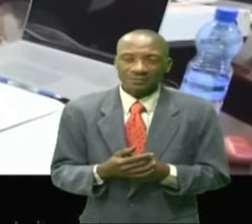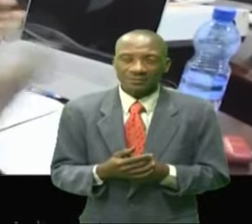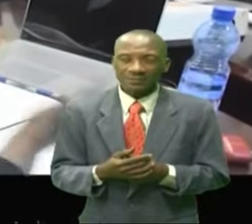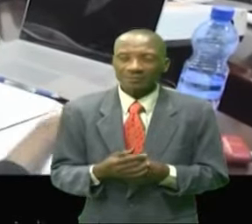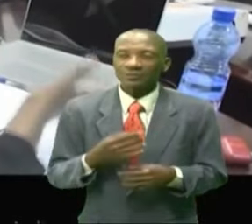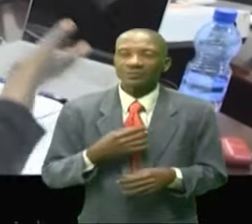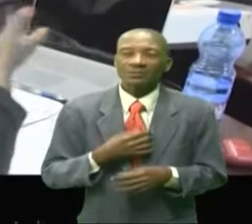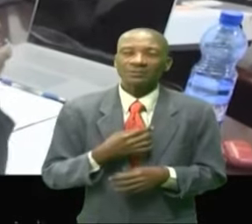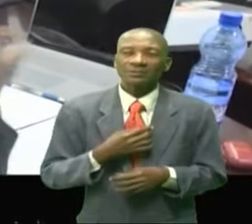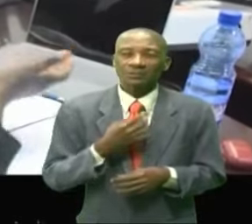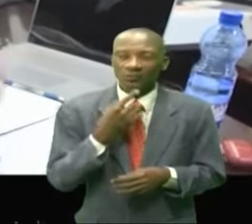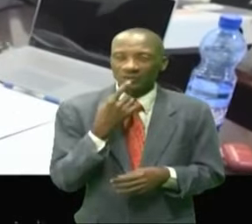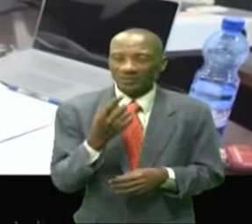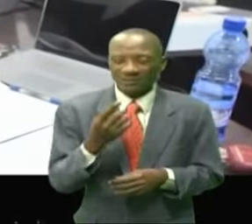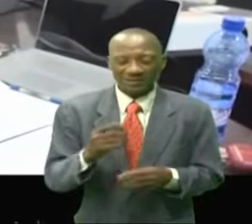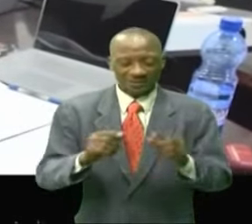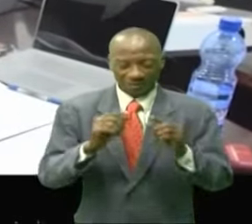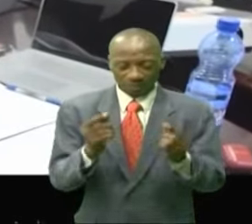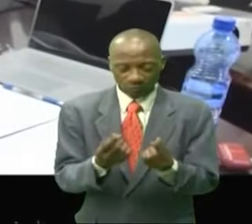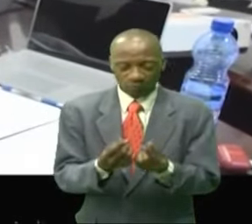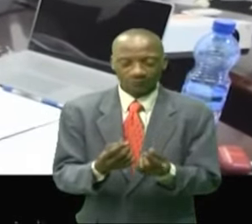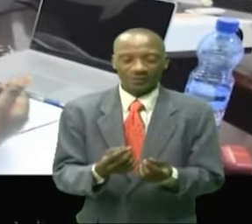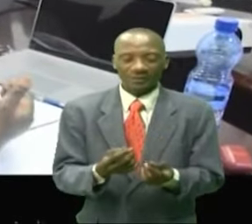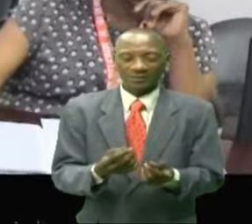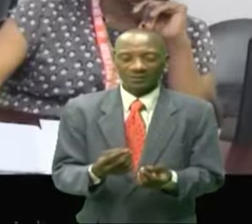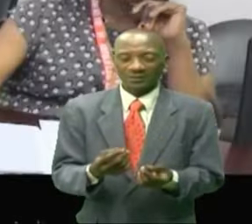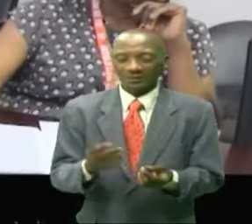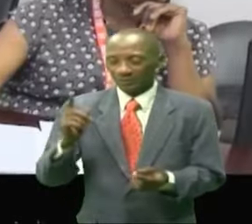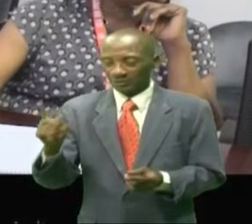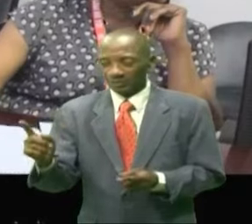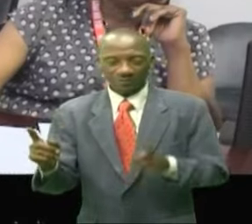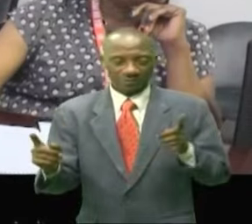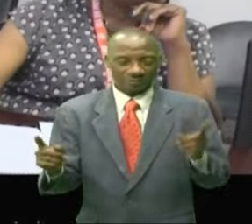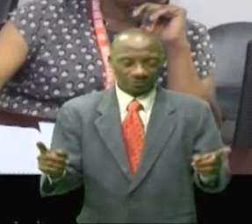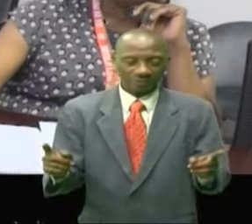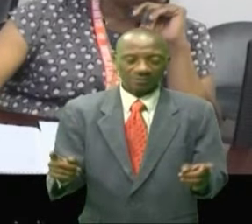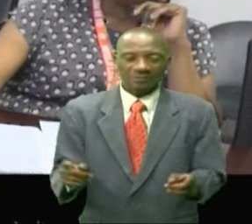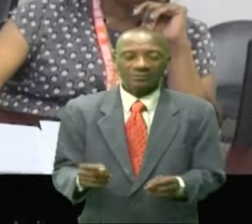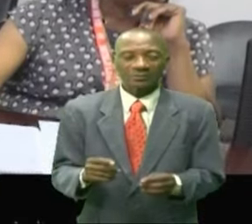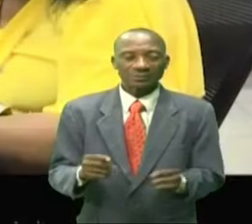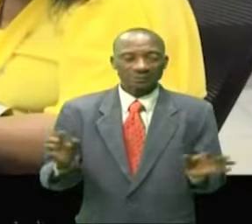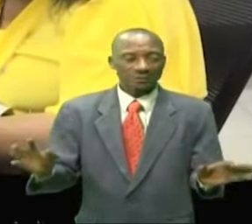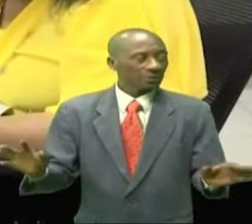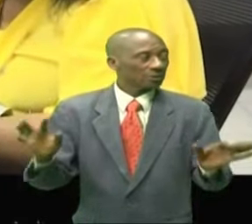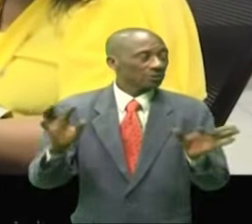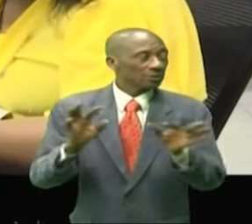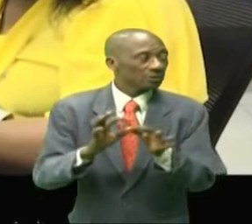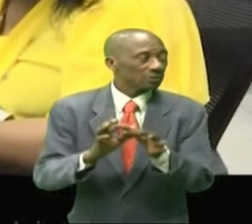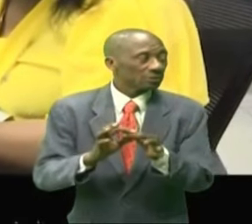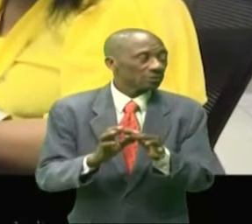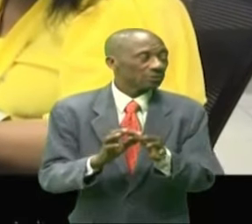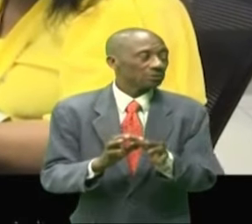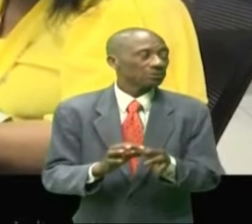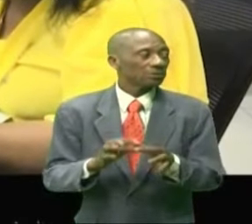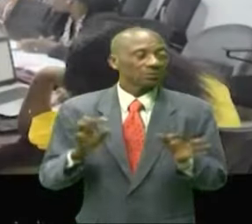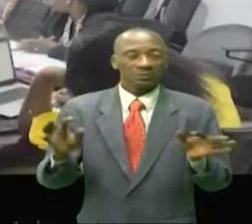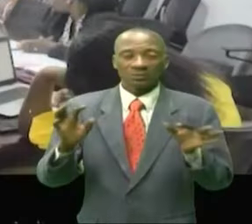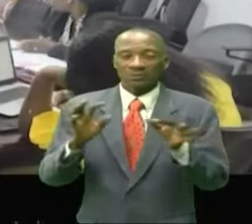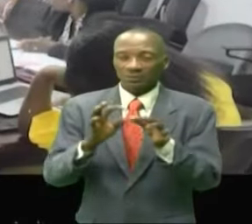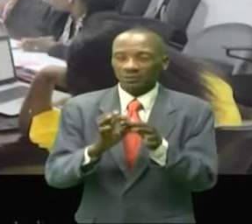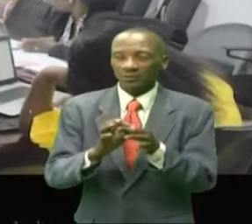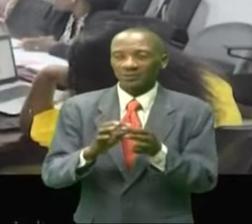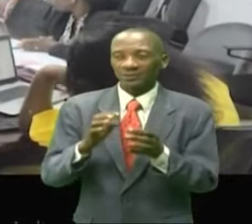de la chaîne d'approvisionnement de certains de ses partenaires de mise en œuvre dans le cadre de l'approche assurance au